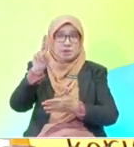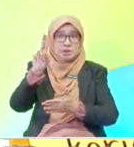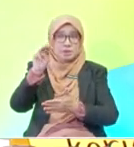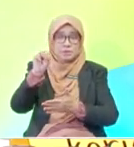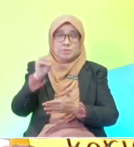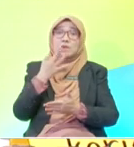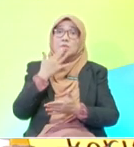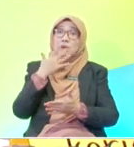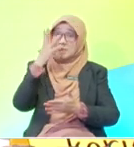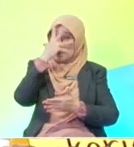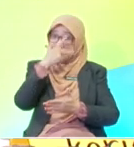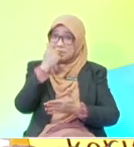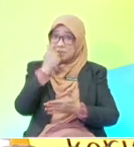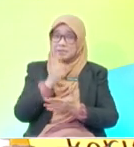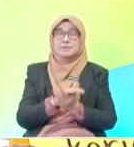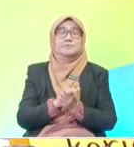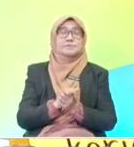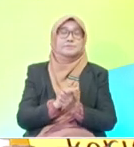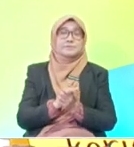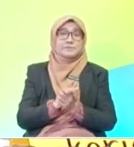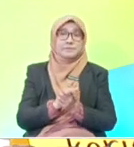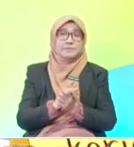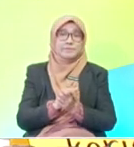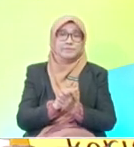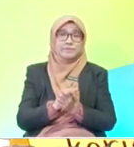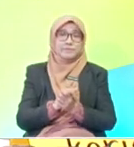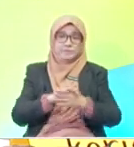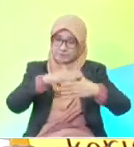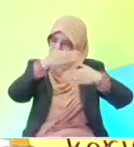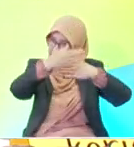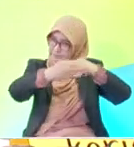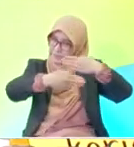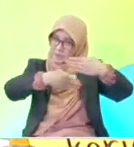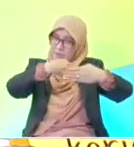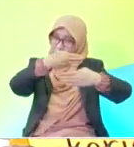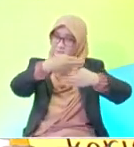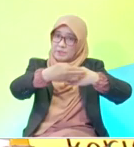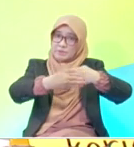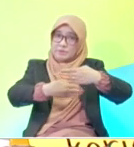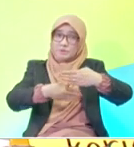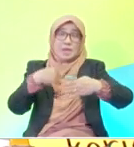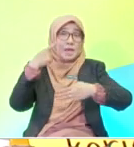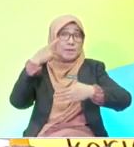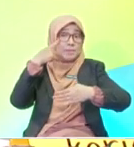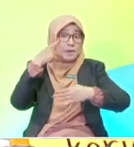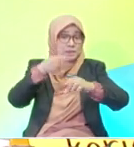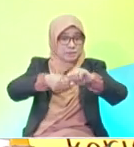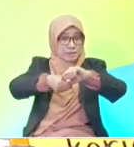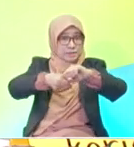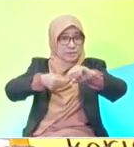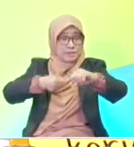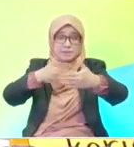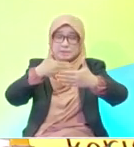kita gunakan kertas aluminium ni. Okay. Lepas tu kita balutkan bahagian mata sehingga kat ulu ni